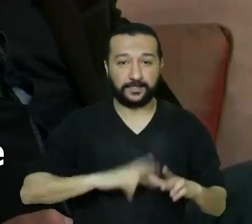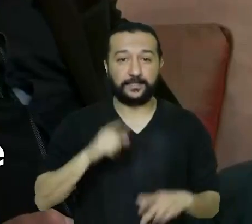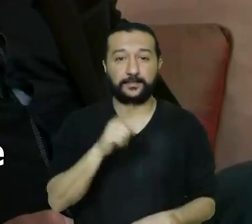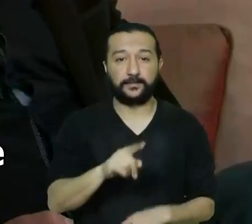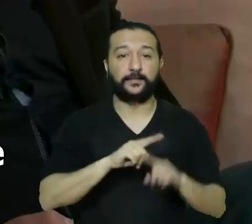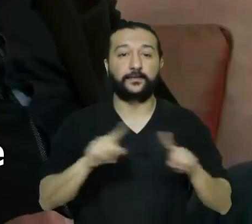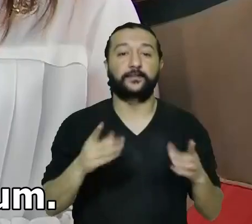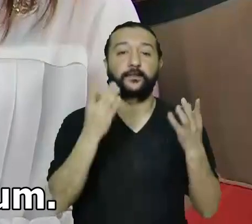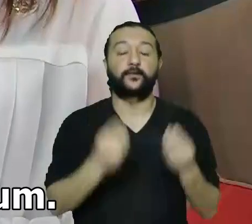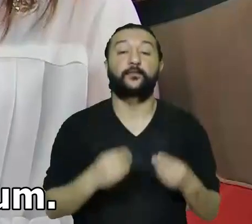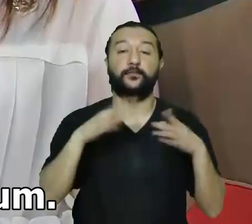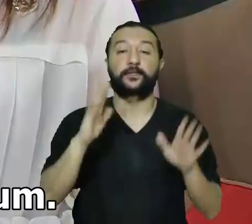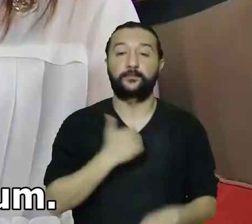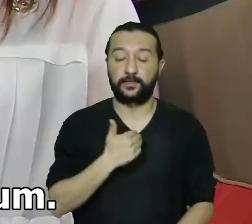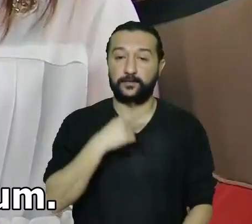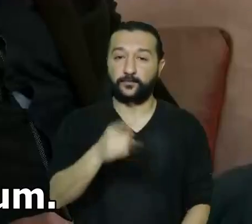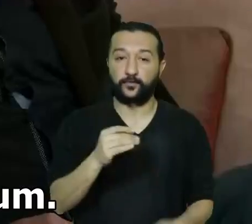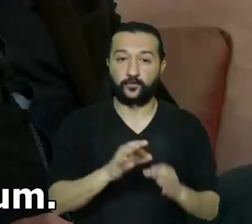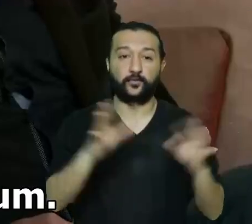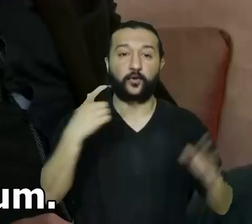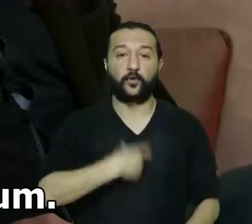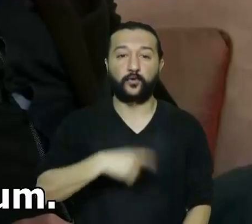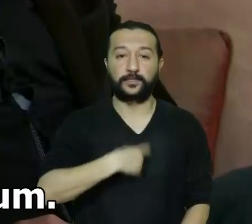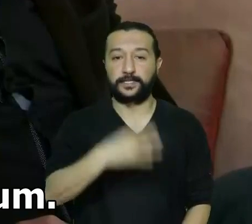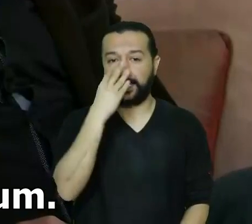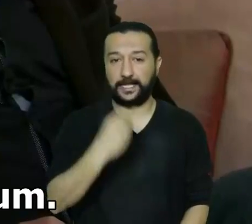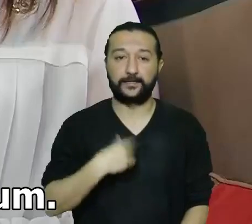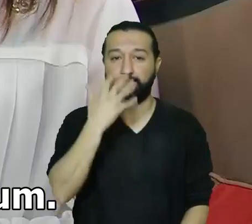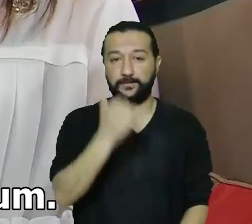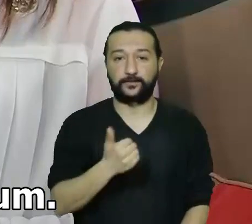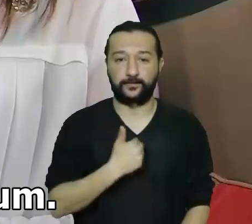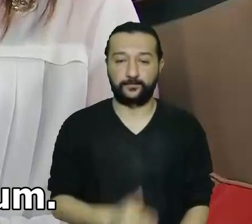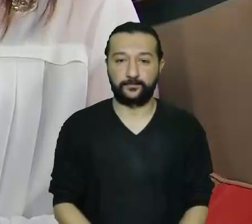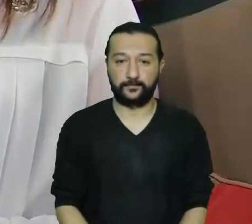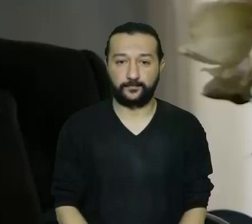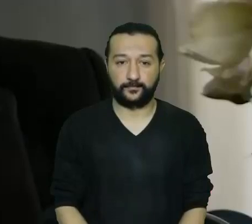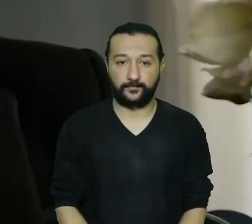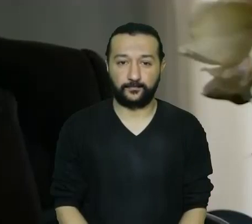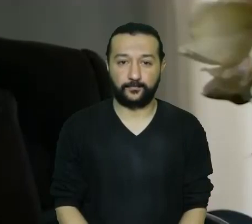kıyafetle falan olmaz. Bana bu sefer çok özel hediyeler almanızı bekliyorum.